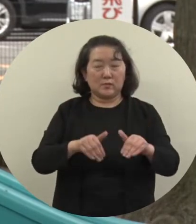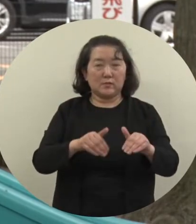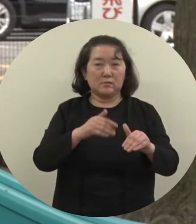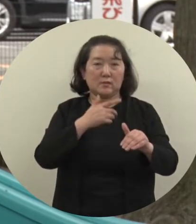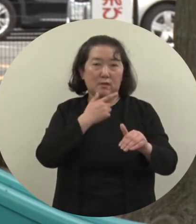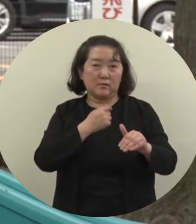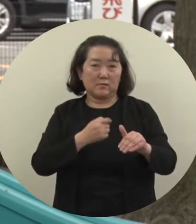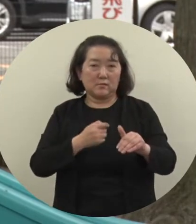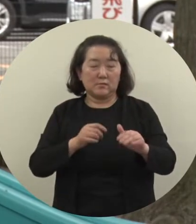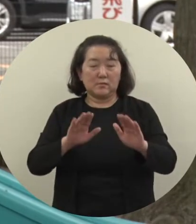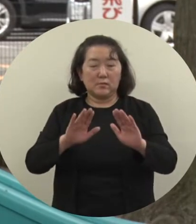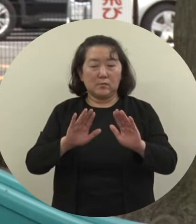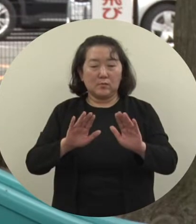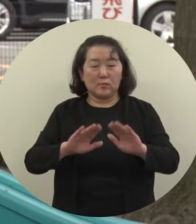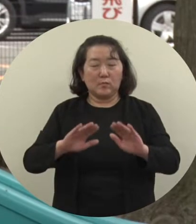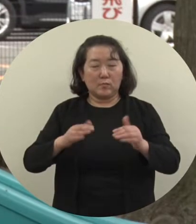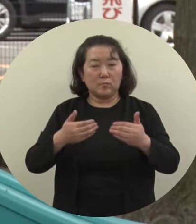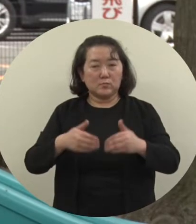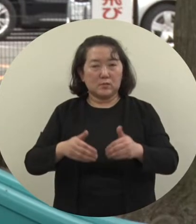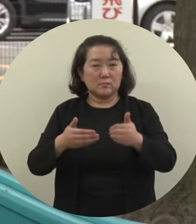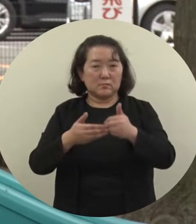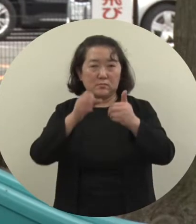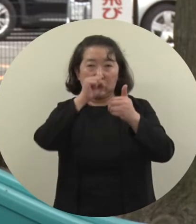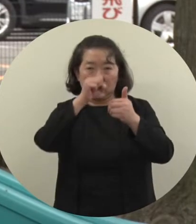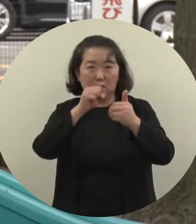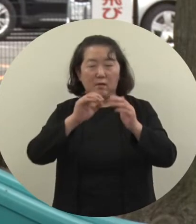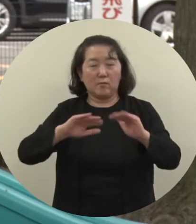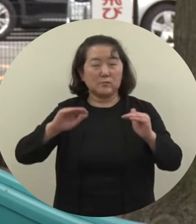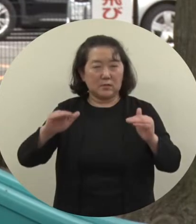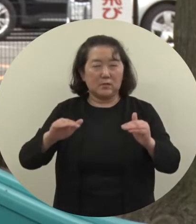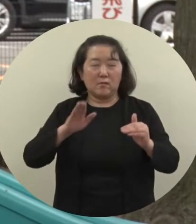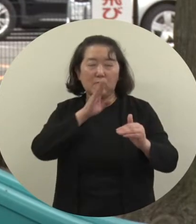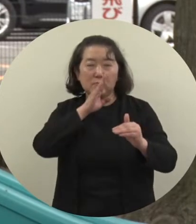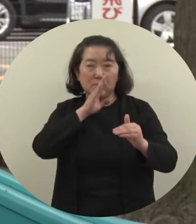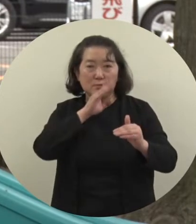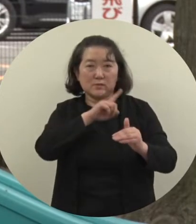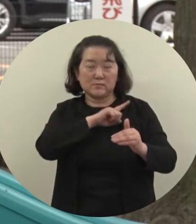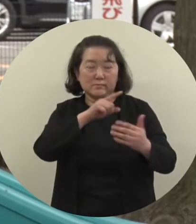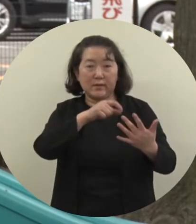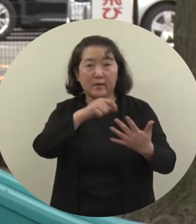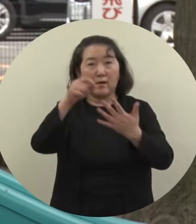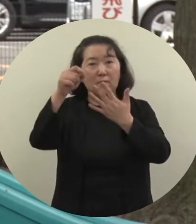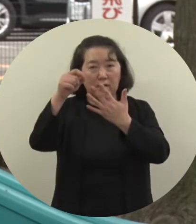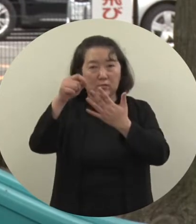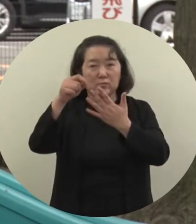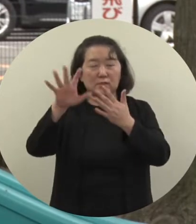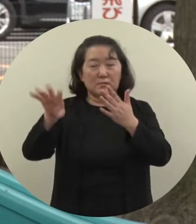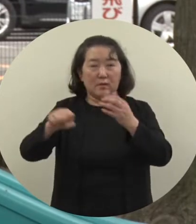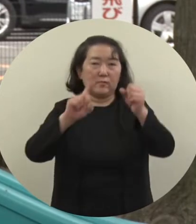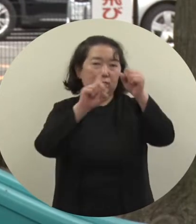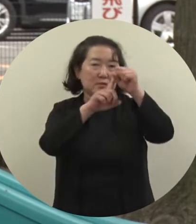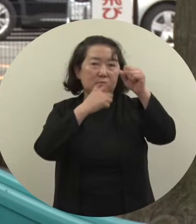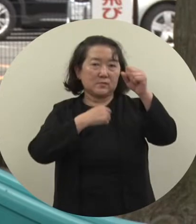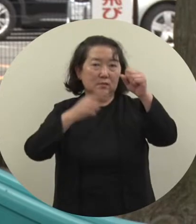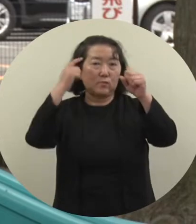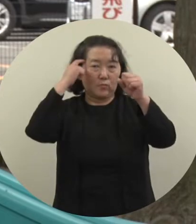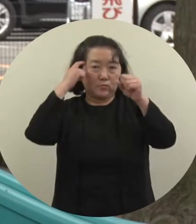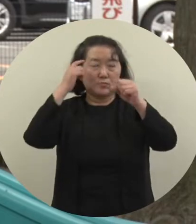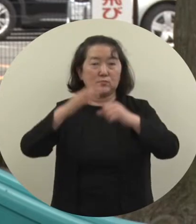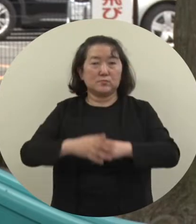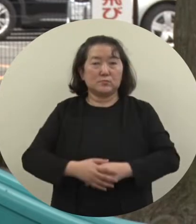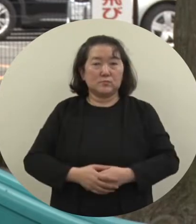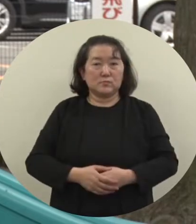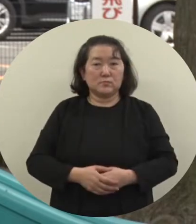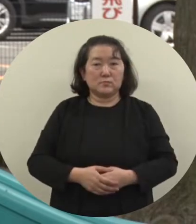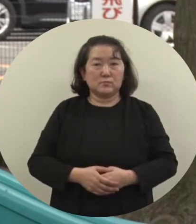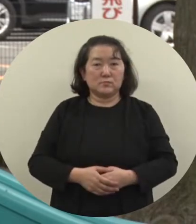たい、今治で子どもを産んでよかったと、子育て分野で本当に選ばれる町今治を目指したいと思